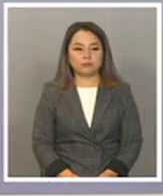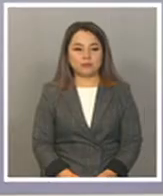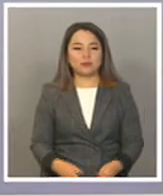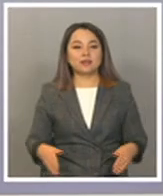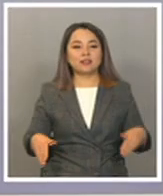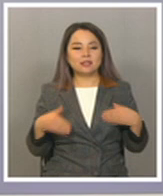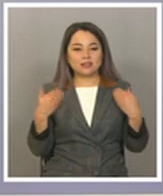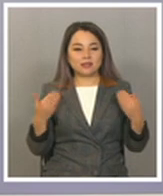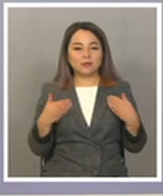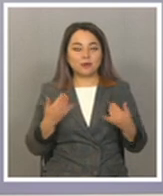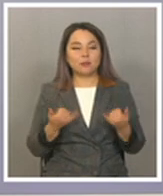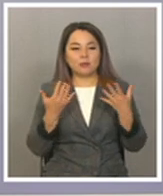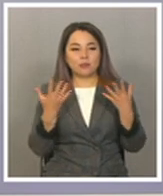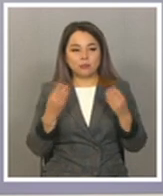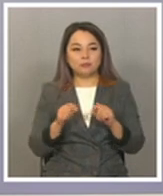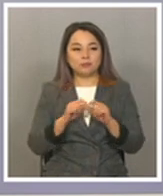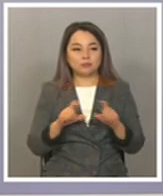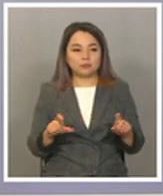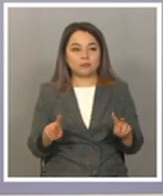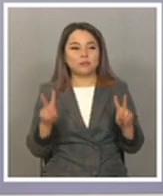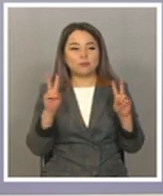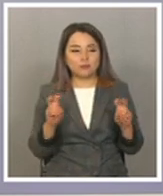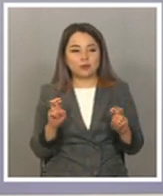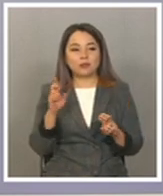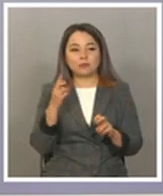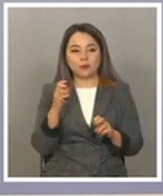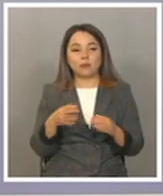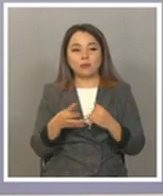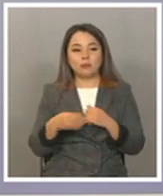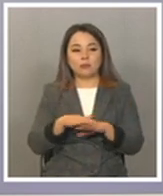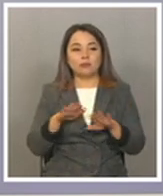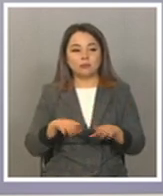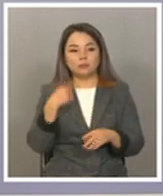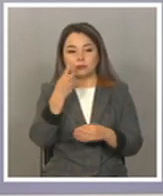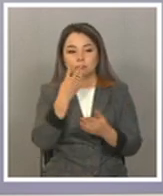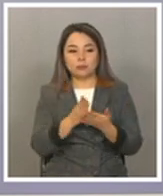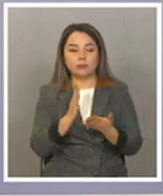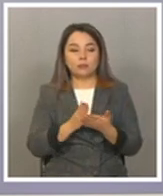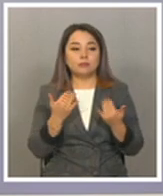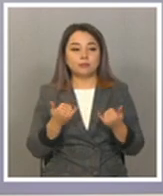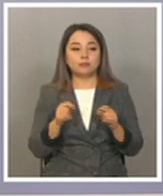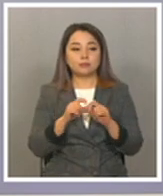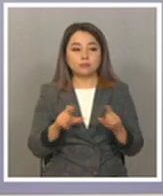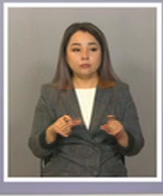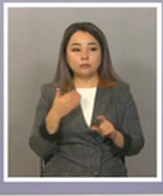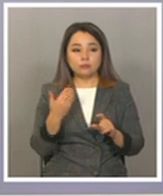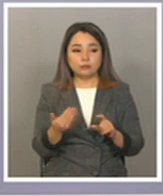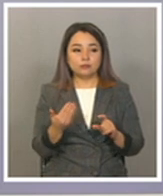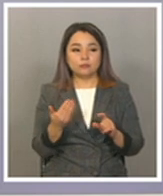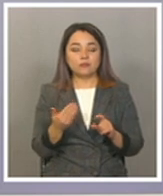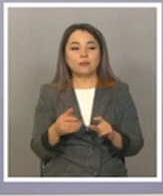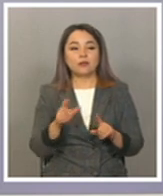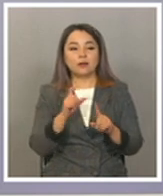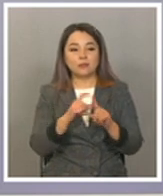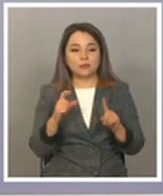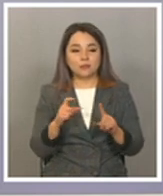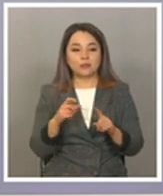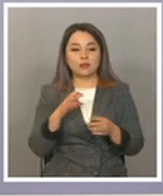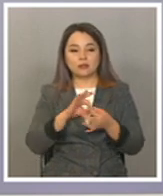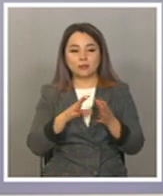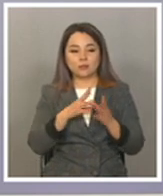Сәлеметсіздер ме? Бүгінгі сабағымыздың тақырыбы биоалуан түрлілік. Бүгінгі сабақта мәтінде негізгі